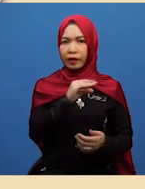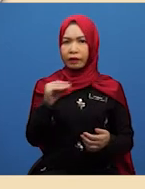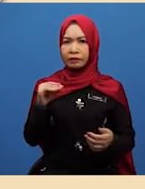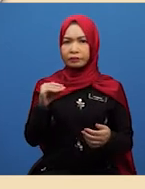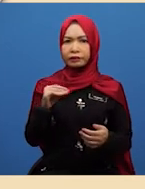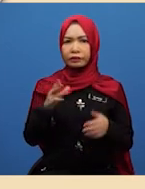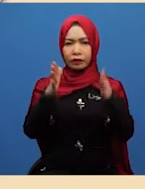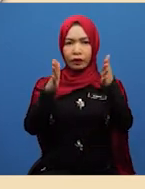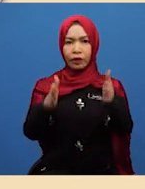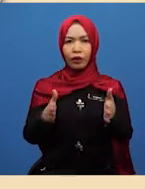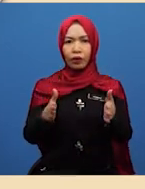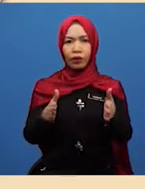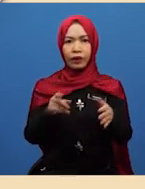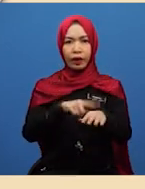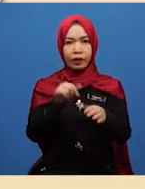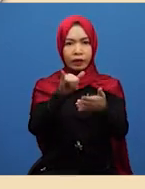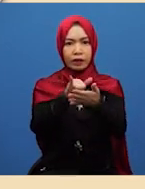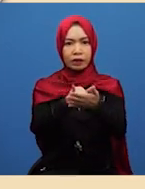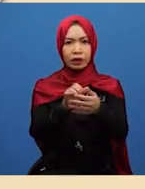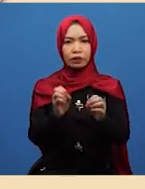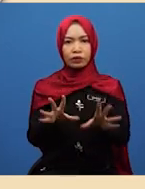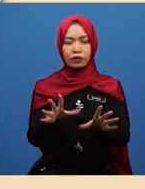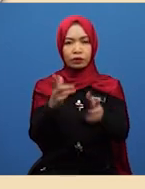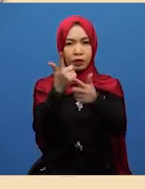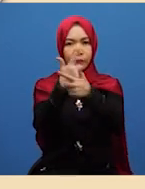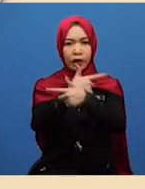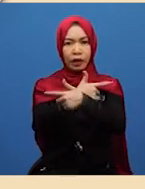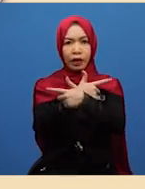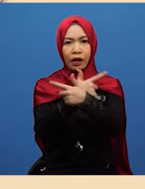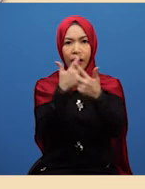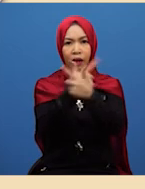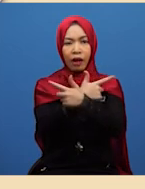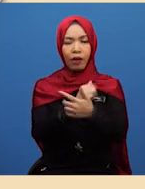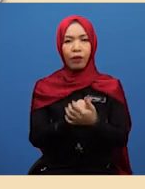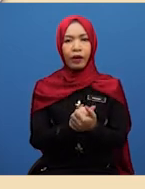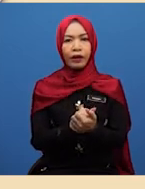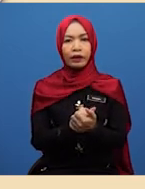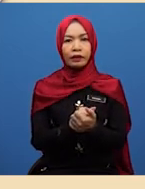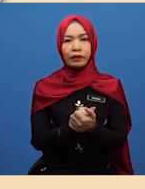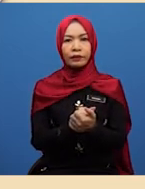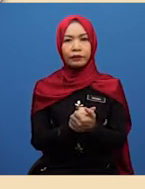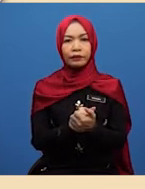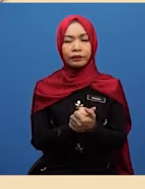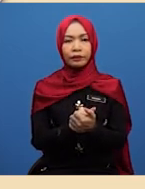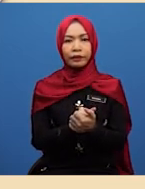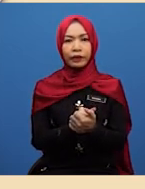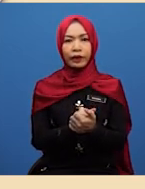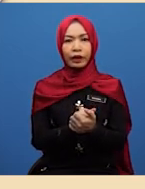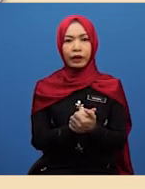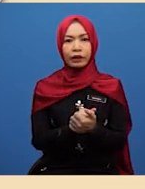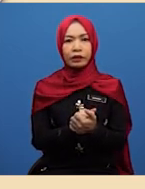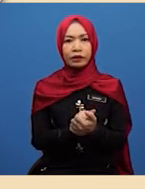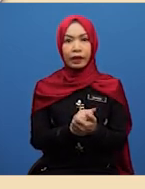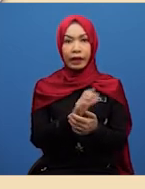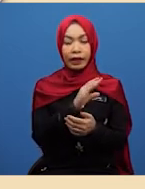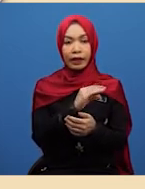Lupar berjaya ditumpaskan dengan menggunakan alasan menghapuskan lanun. Sadong,